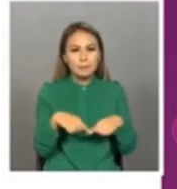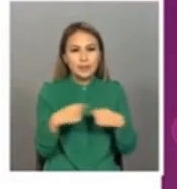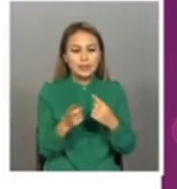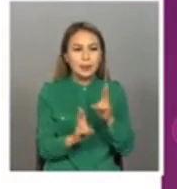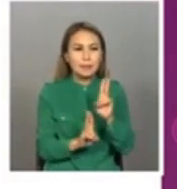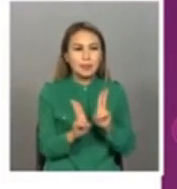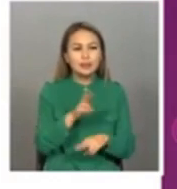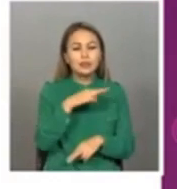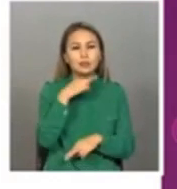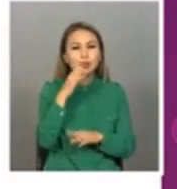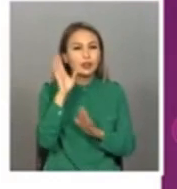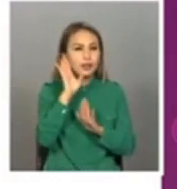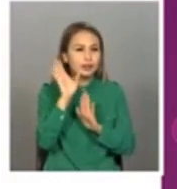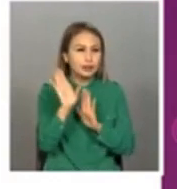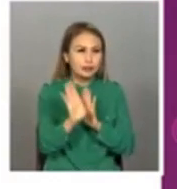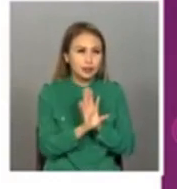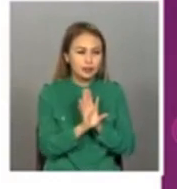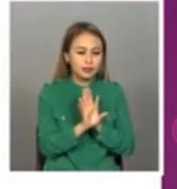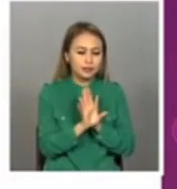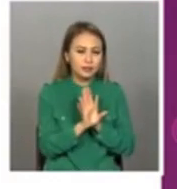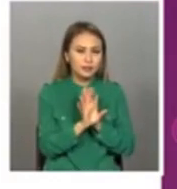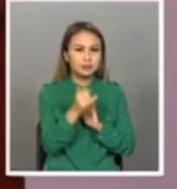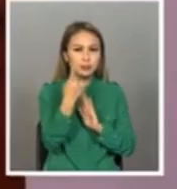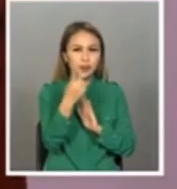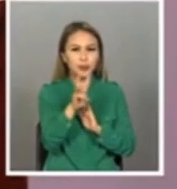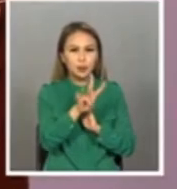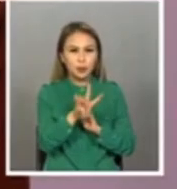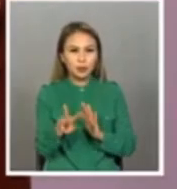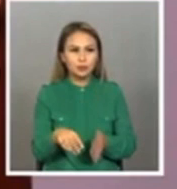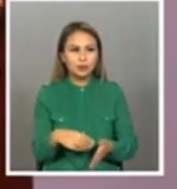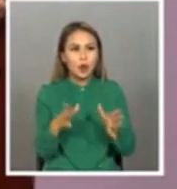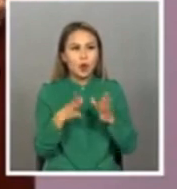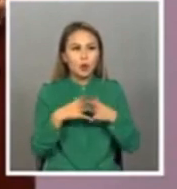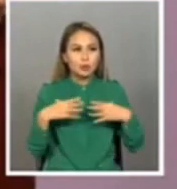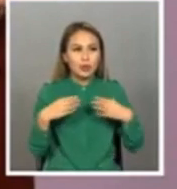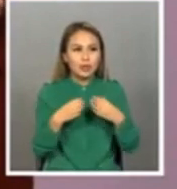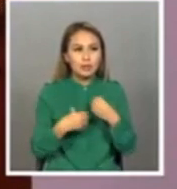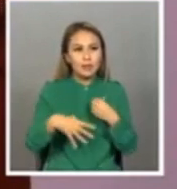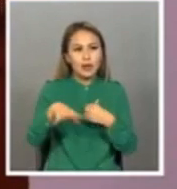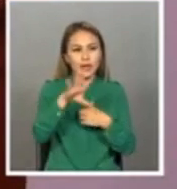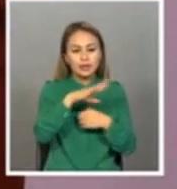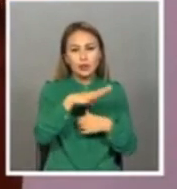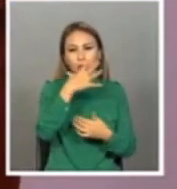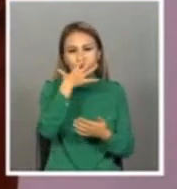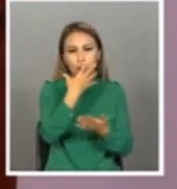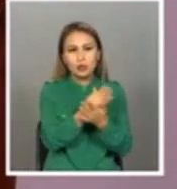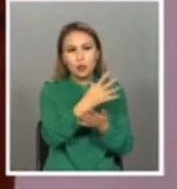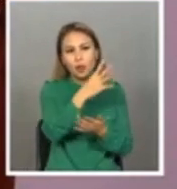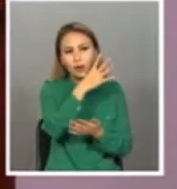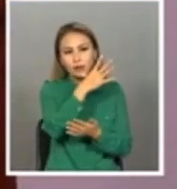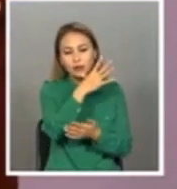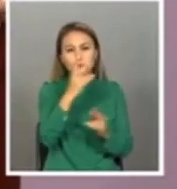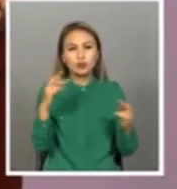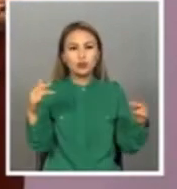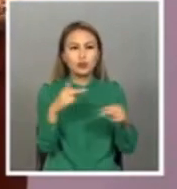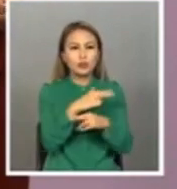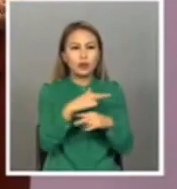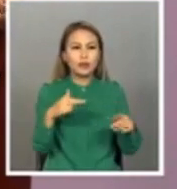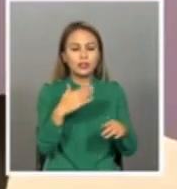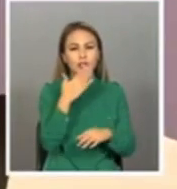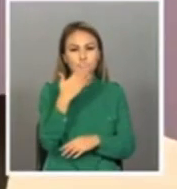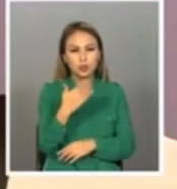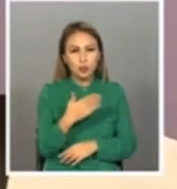мұқият тыңдаңдар. Бір минут. Отбасында бәрі де өз уақытында жүріп тұрғанды жақсы